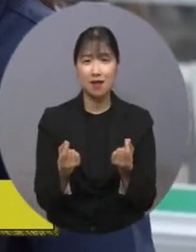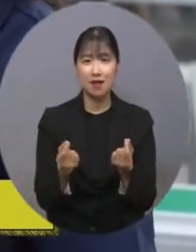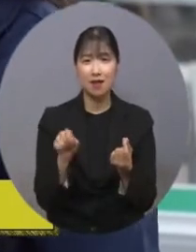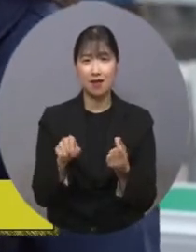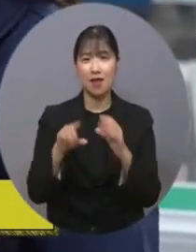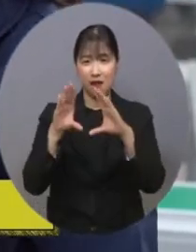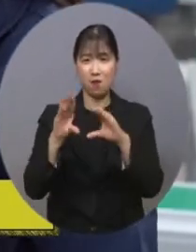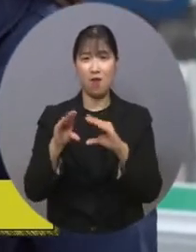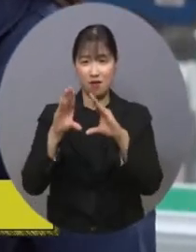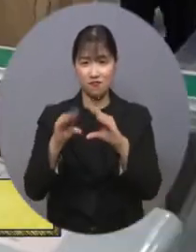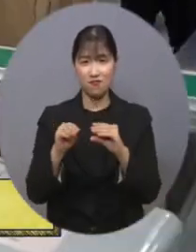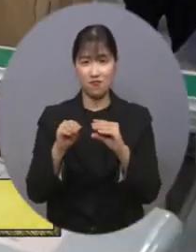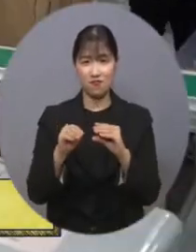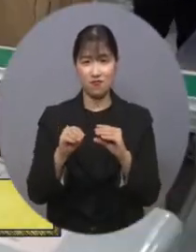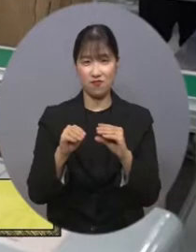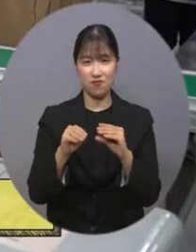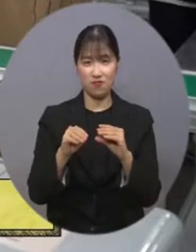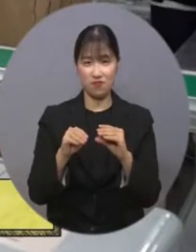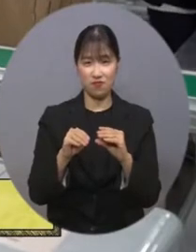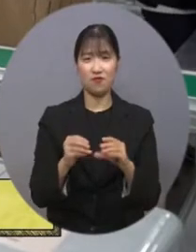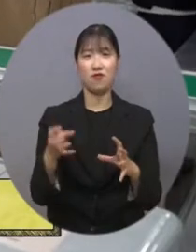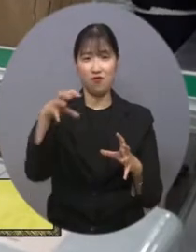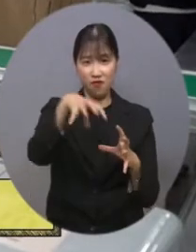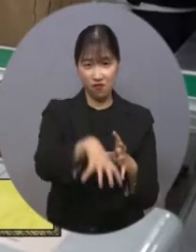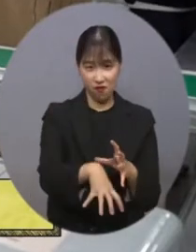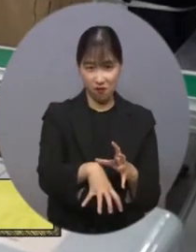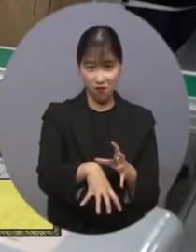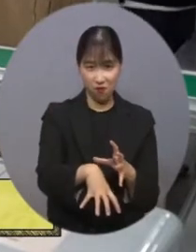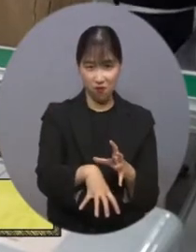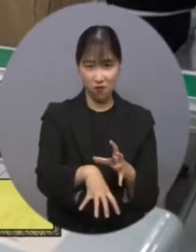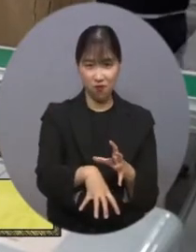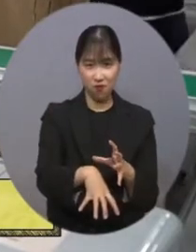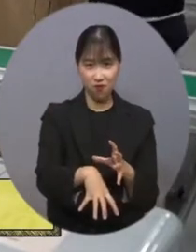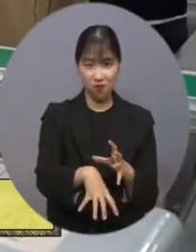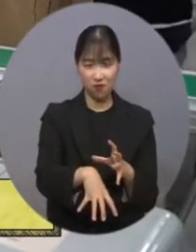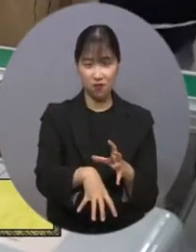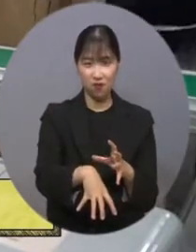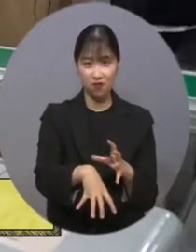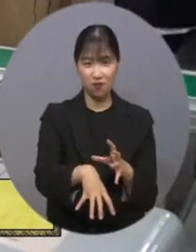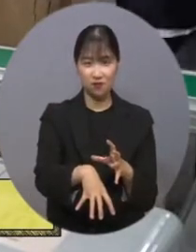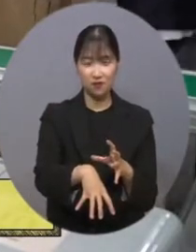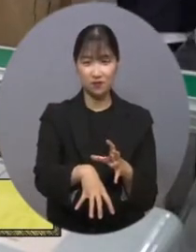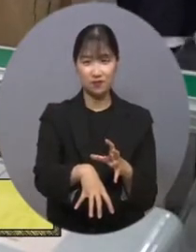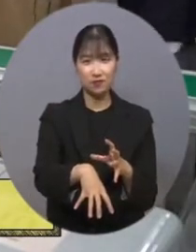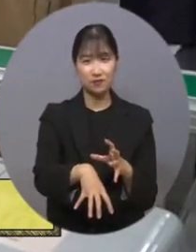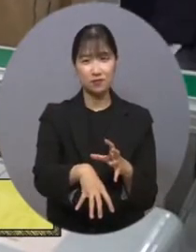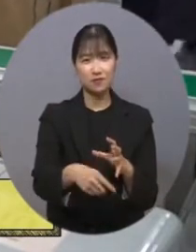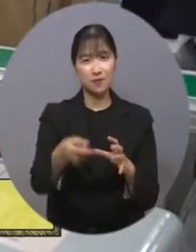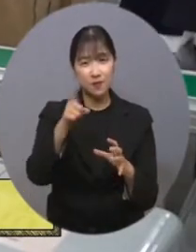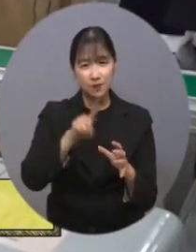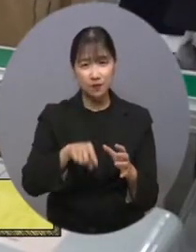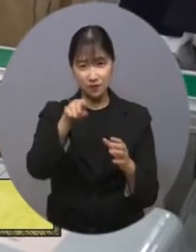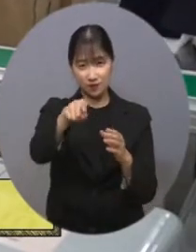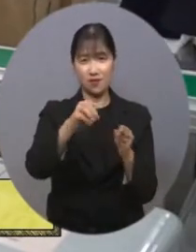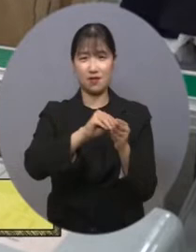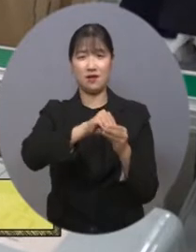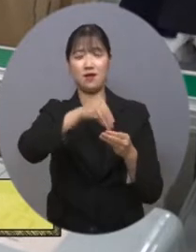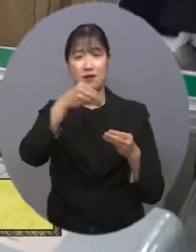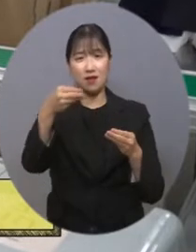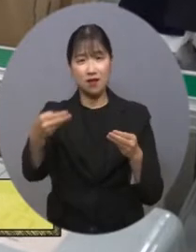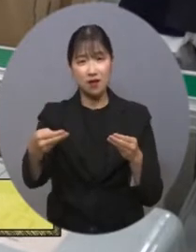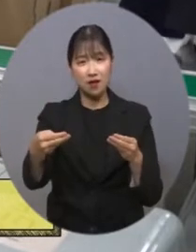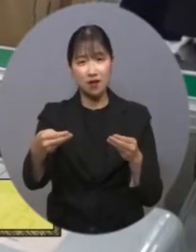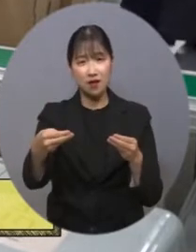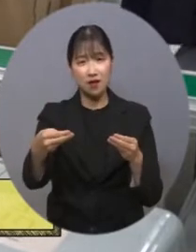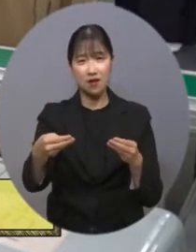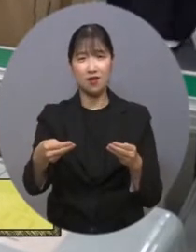이제 완충제를 여기다가 아, 예. 이렇게 넣고 그리고 이거를 뜯어서 아, 예.